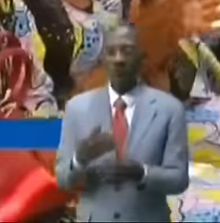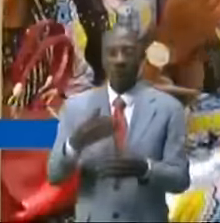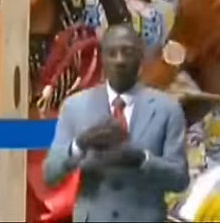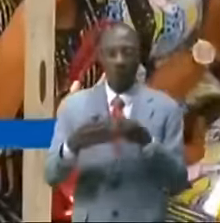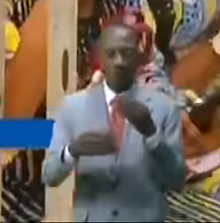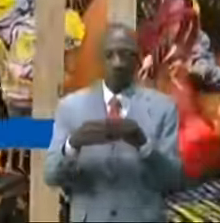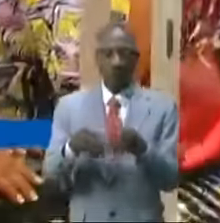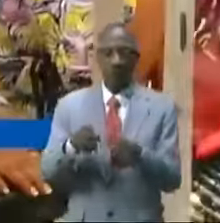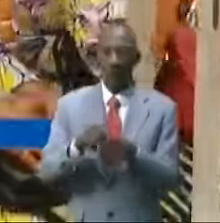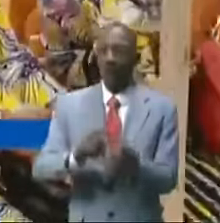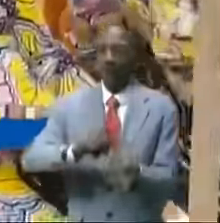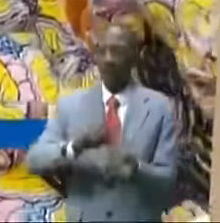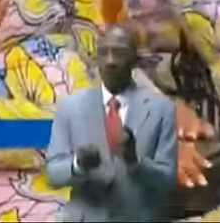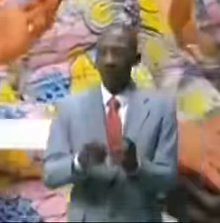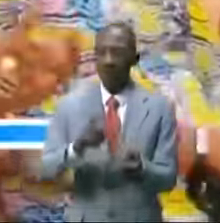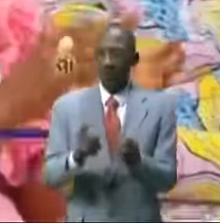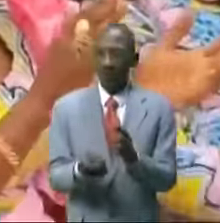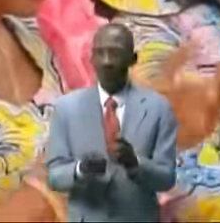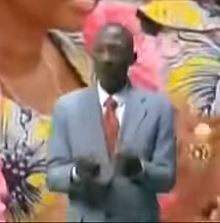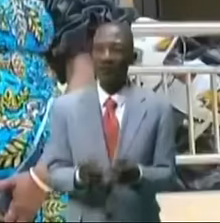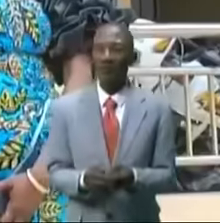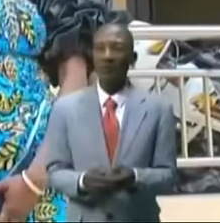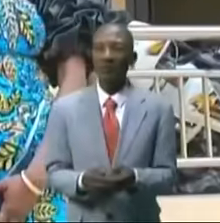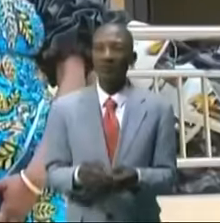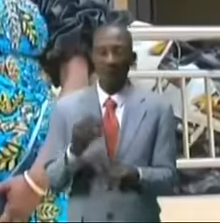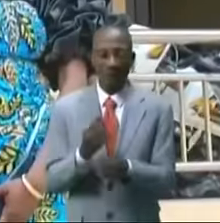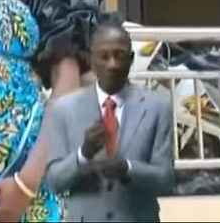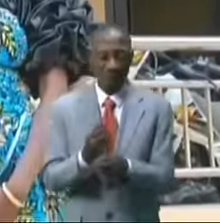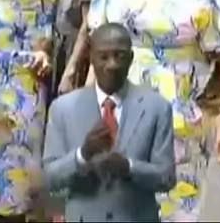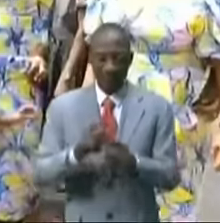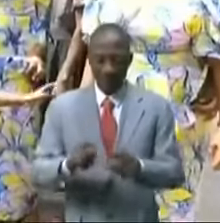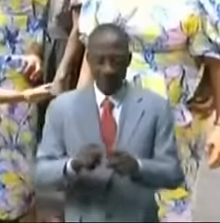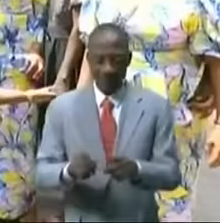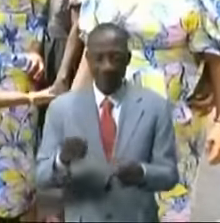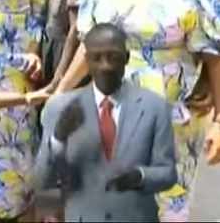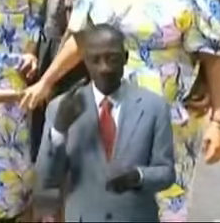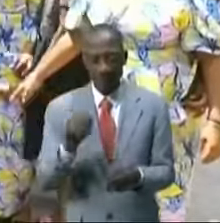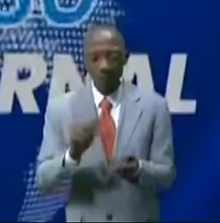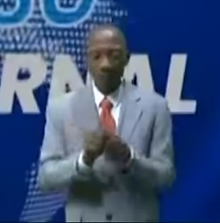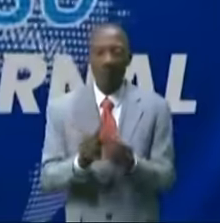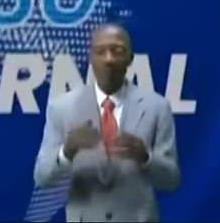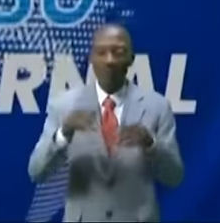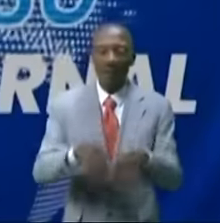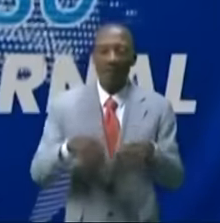réhabiliter ainsi que d'entretenir des voies de dessertes agricoles.